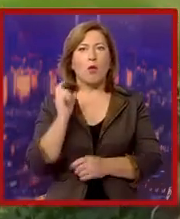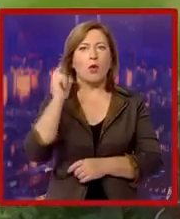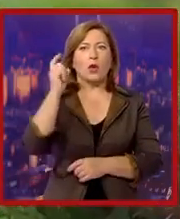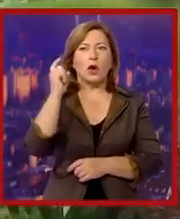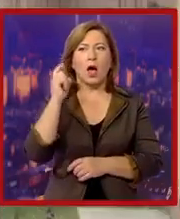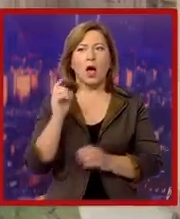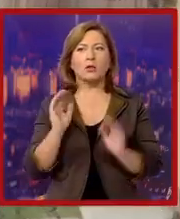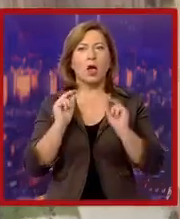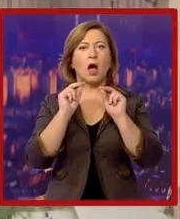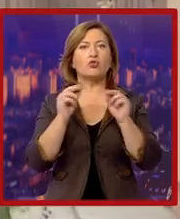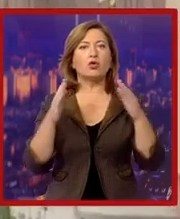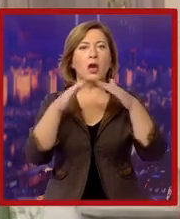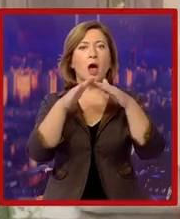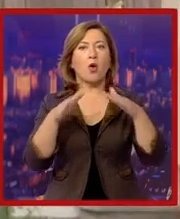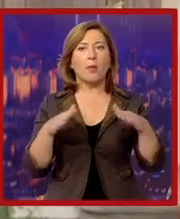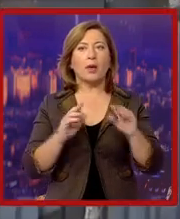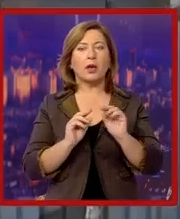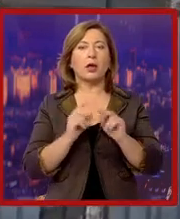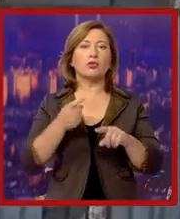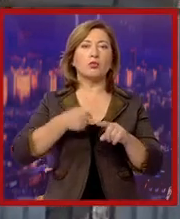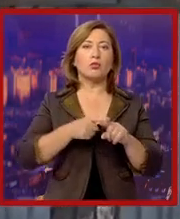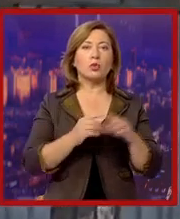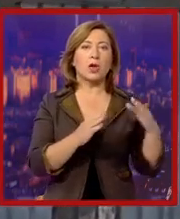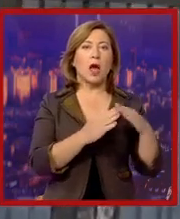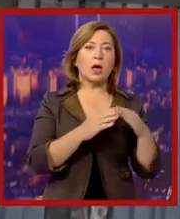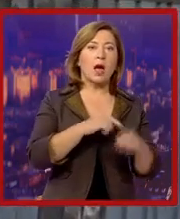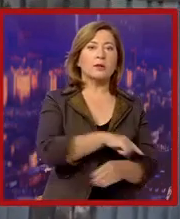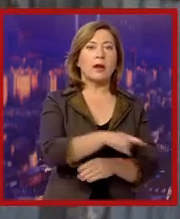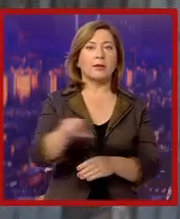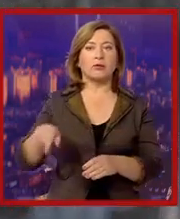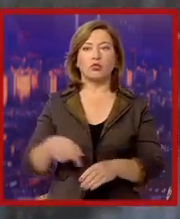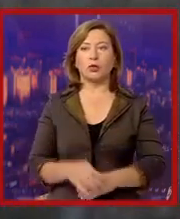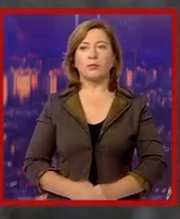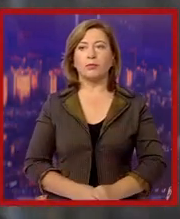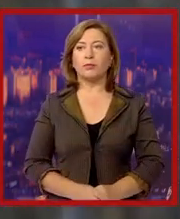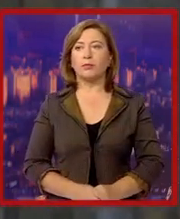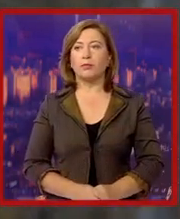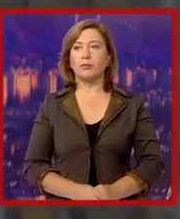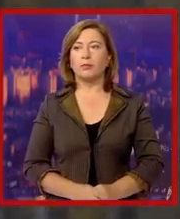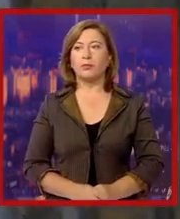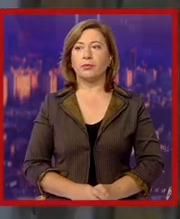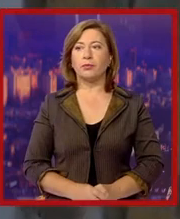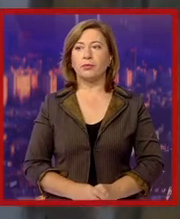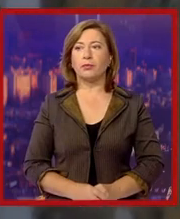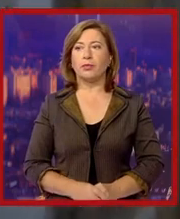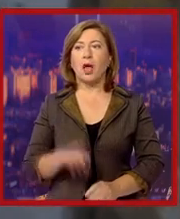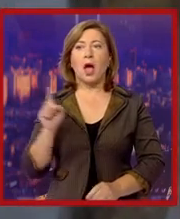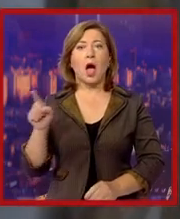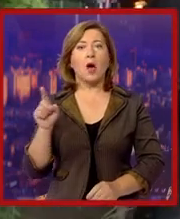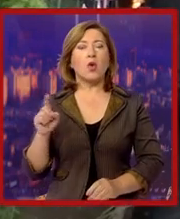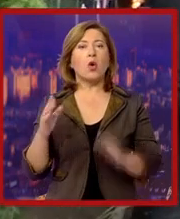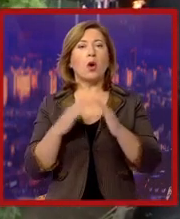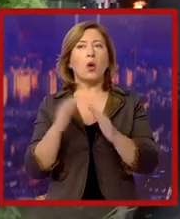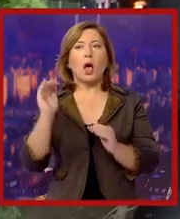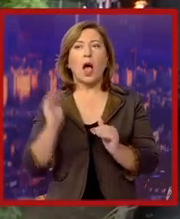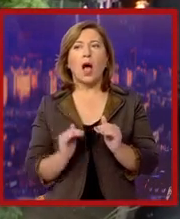cuprins acoperișul fabricii și s-au extins și la imobilele vecine. De acolo pornim, la o căsuță mică, când la sor mi-am venit,